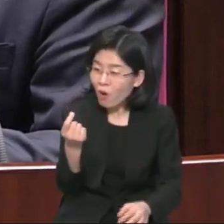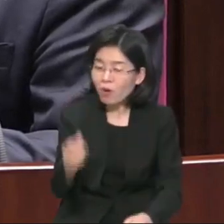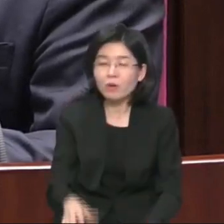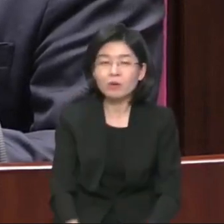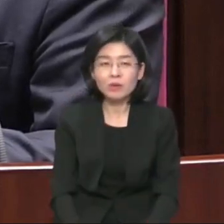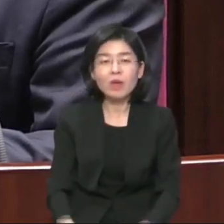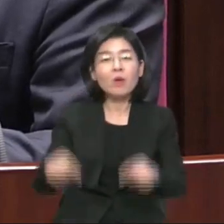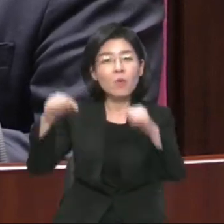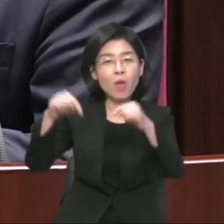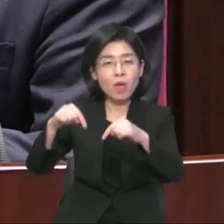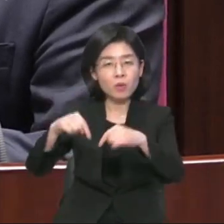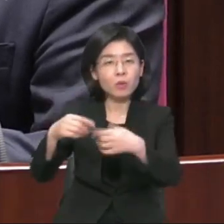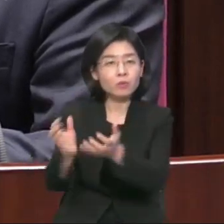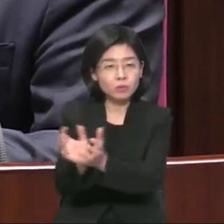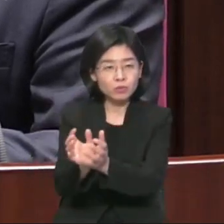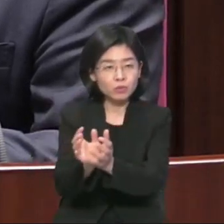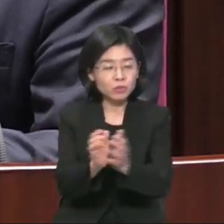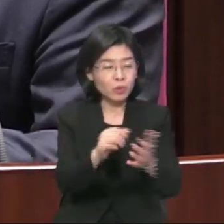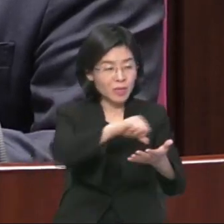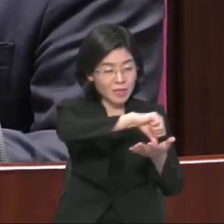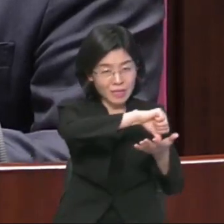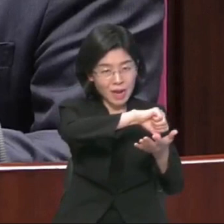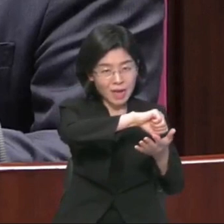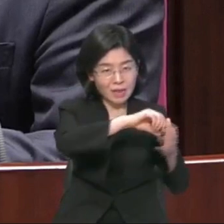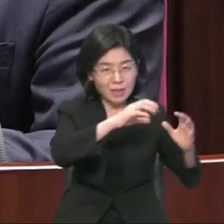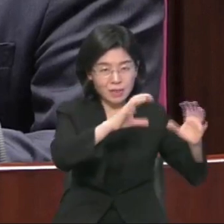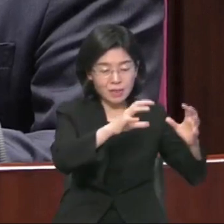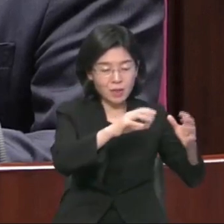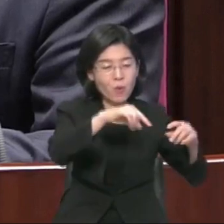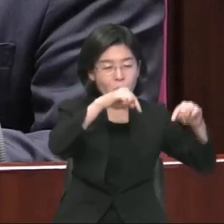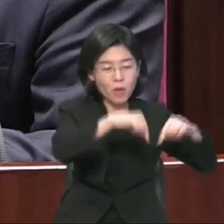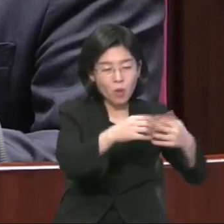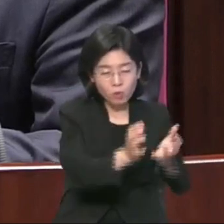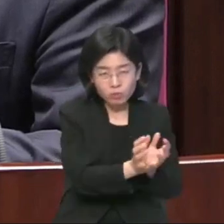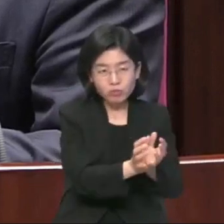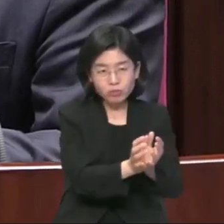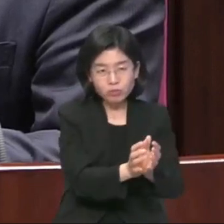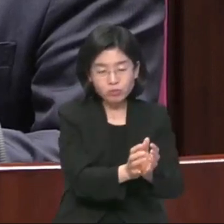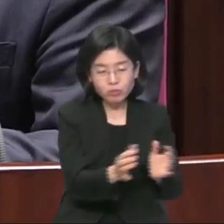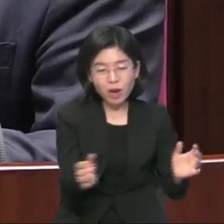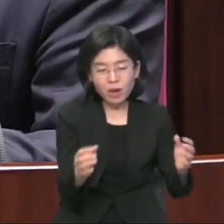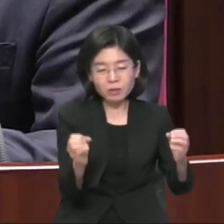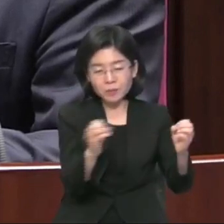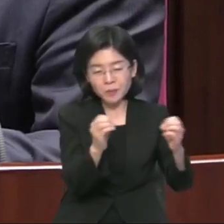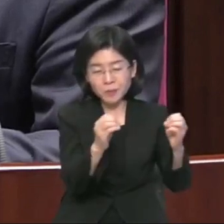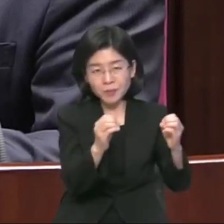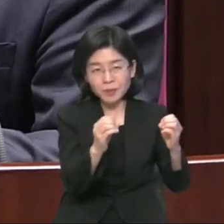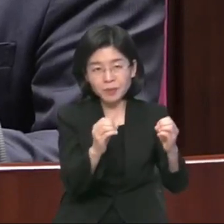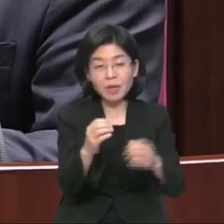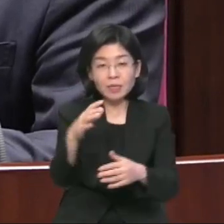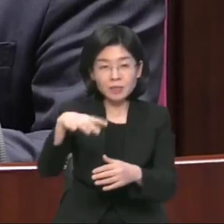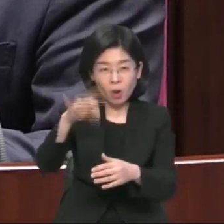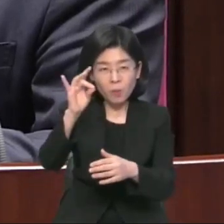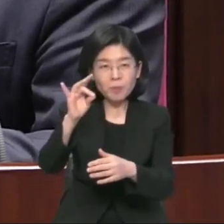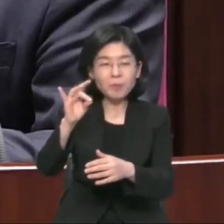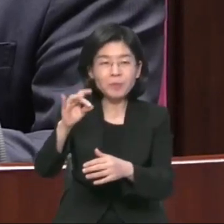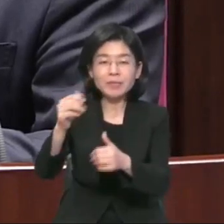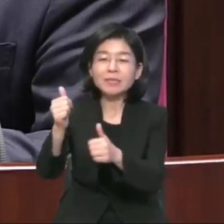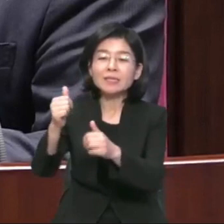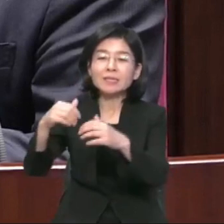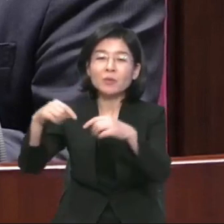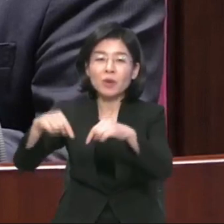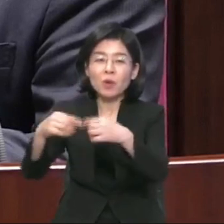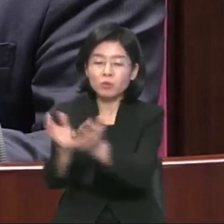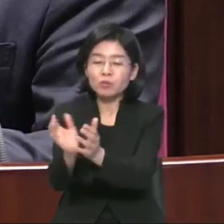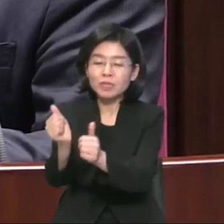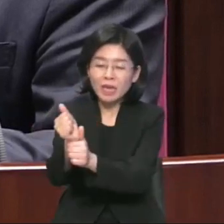외교부가 뭐 상대국의 외교부를 통해서 또 우리 1차관이 1월 중순에 방문을 했습니다.